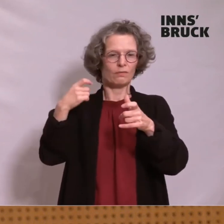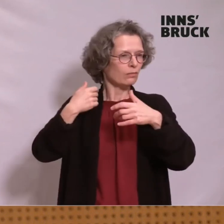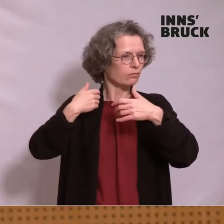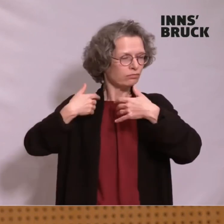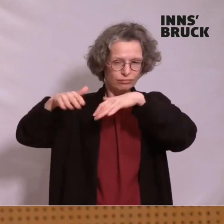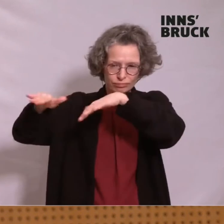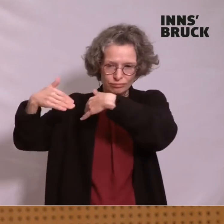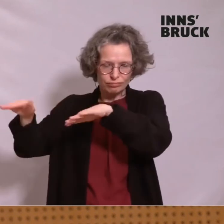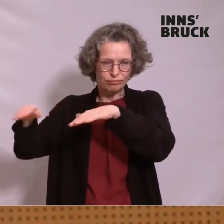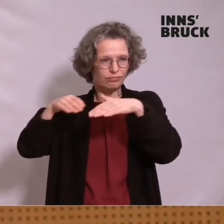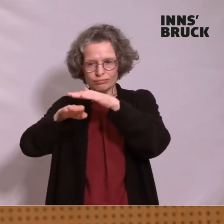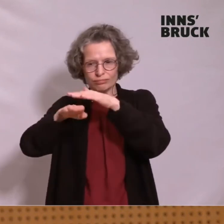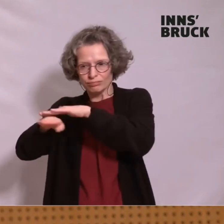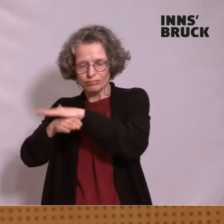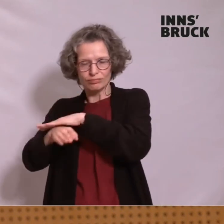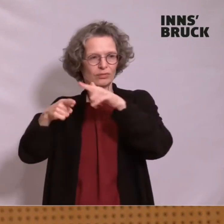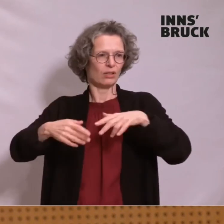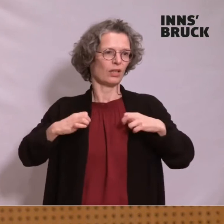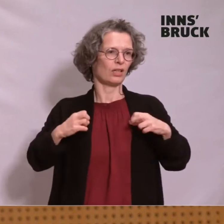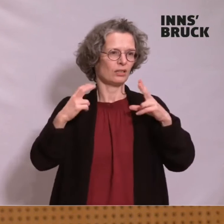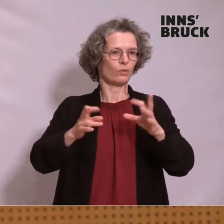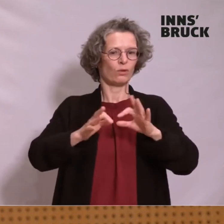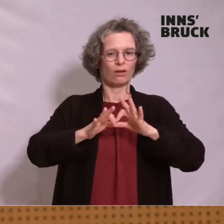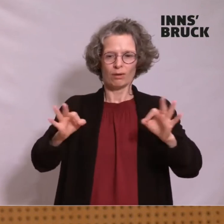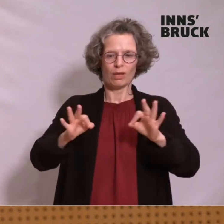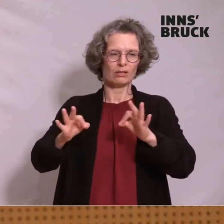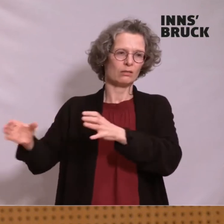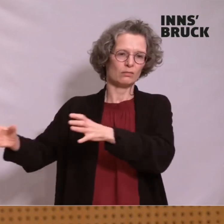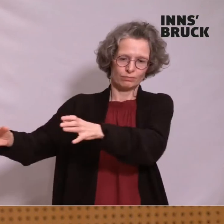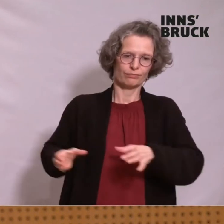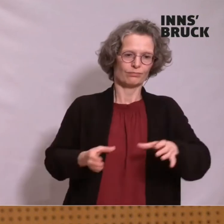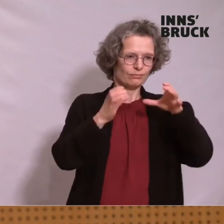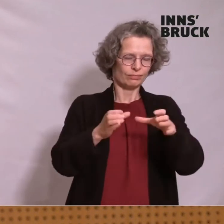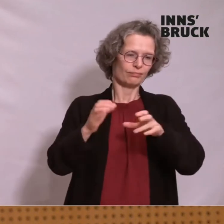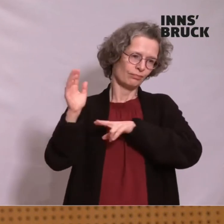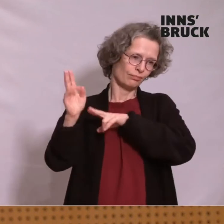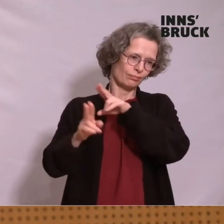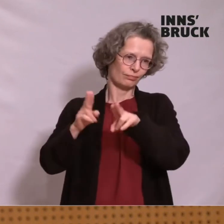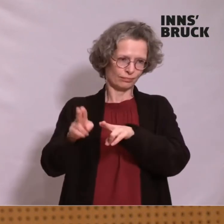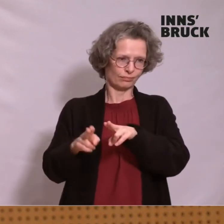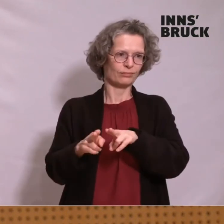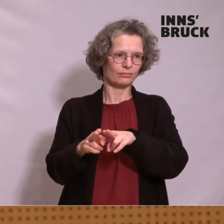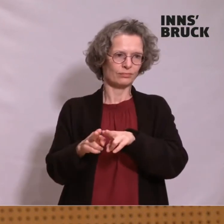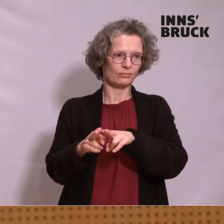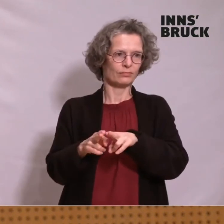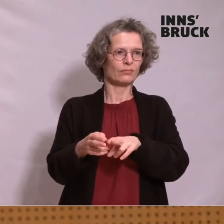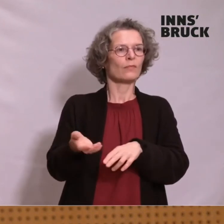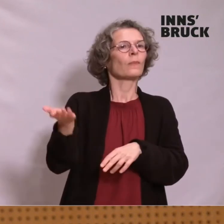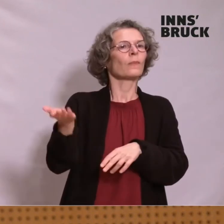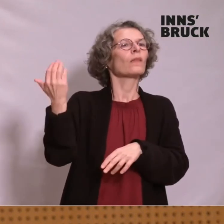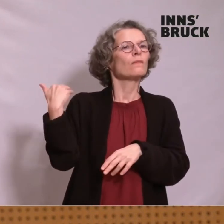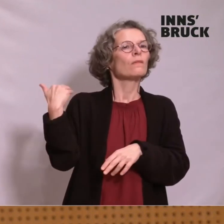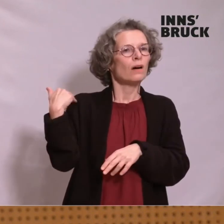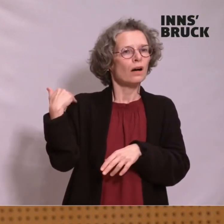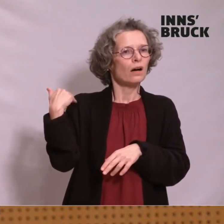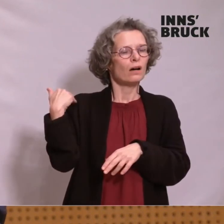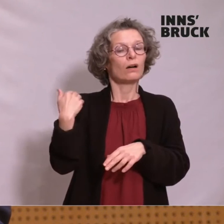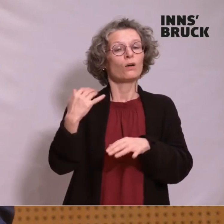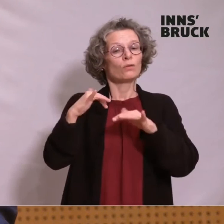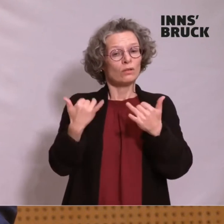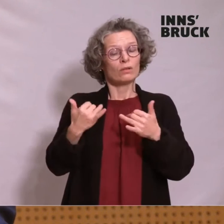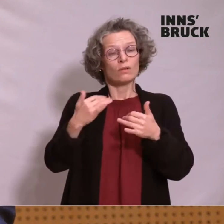Kapazitäten in Innsbruck bestmöglich wahrzunehmen. Es gab und gibt viele